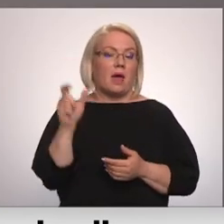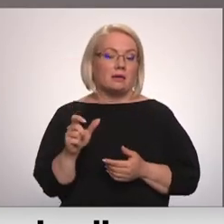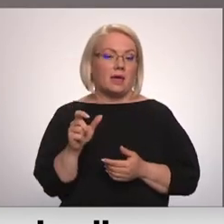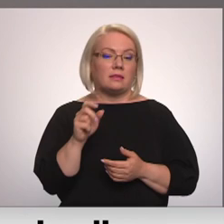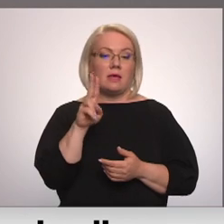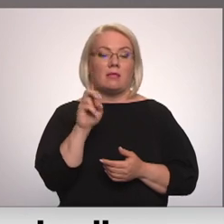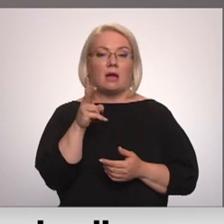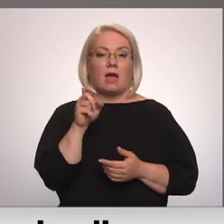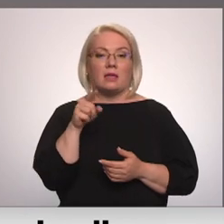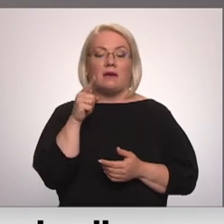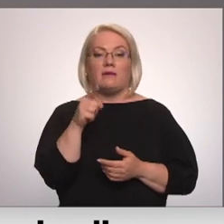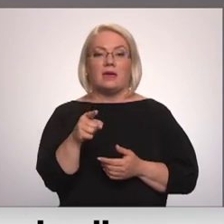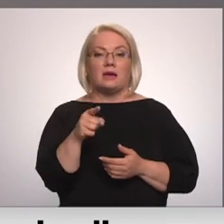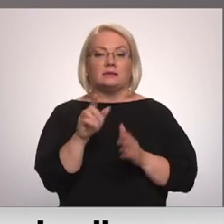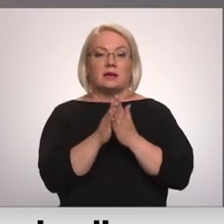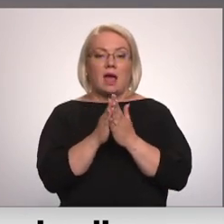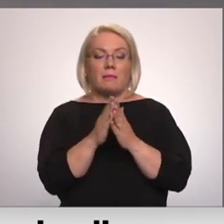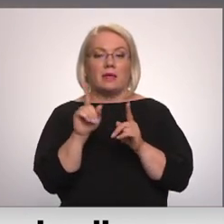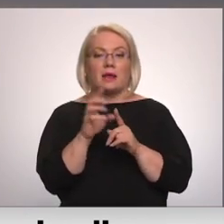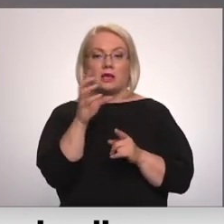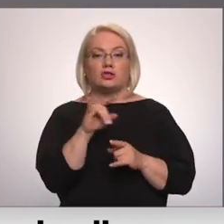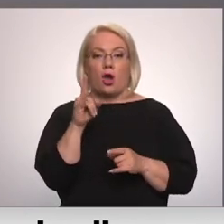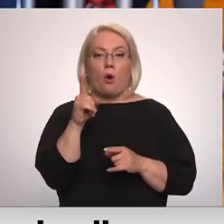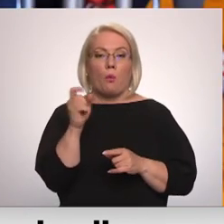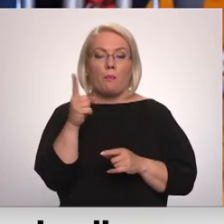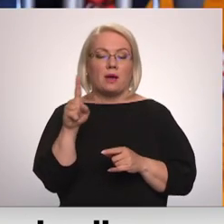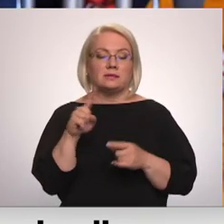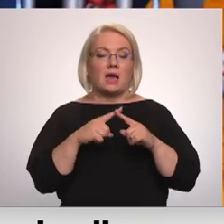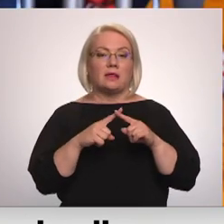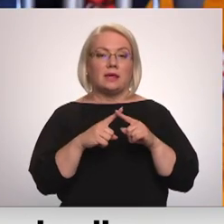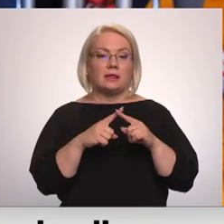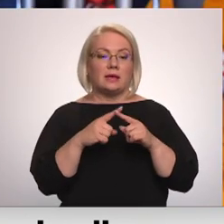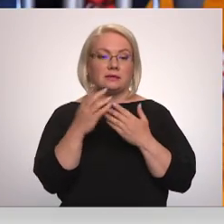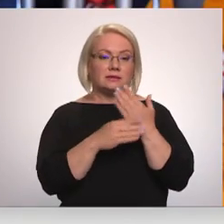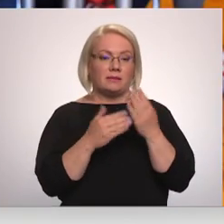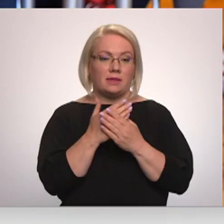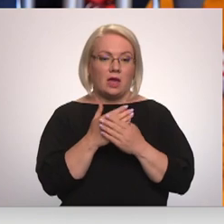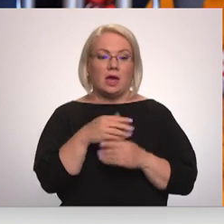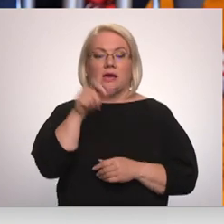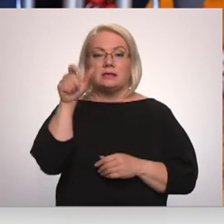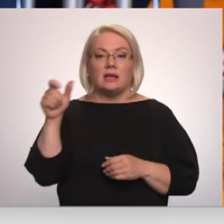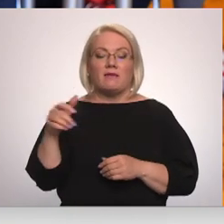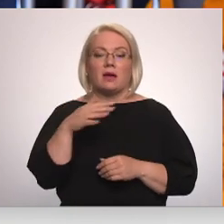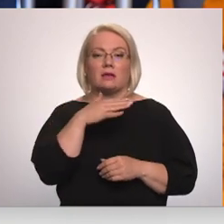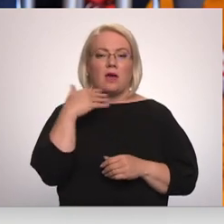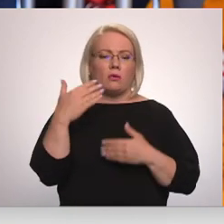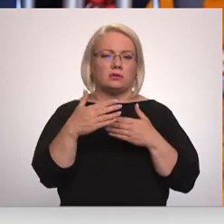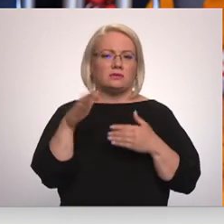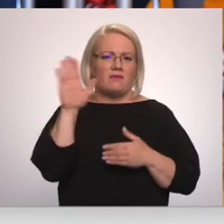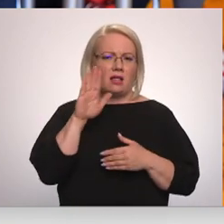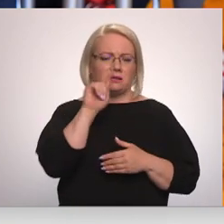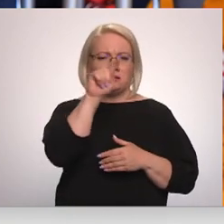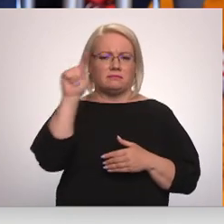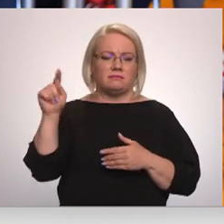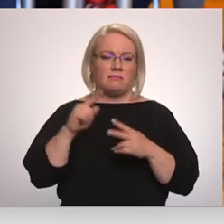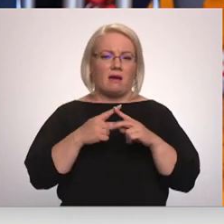Viņas izdevumos nokļūš arī Čaupe sadītie cimdi. Un cilvēki dažādās pasaules malās ada. Un ada interesējās